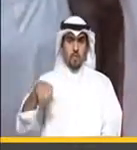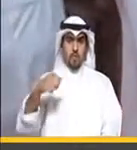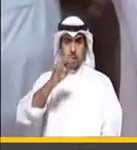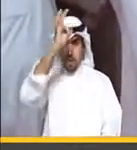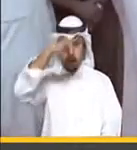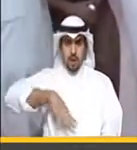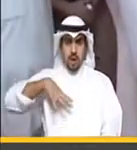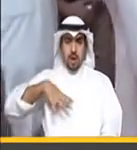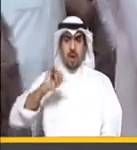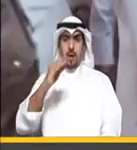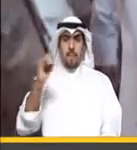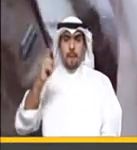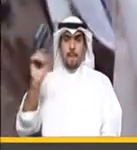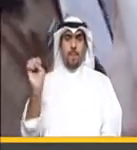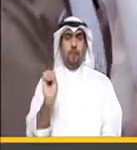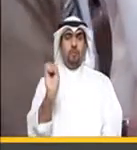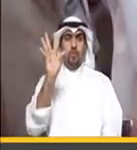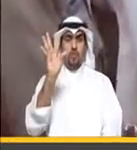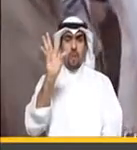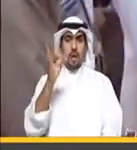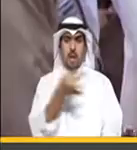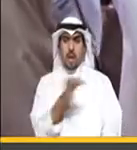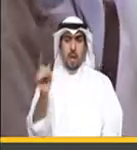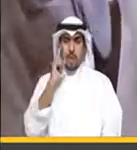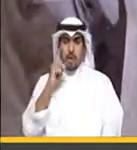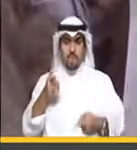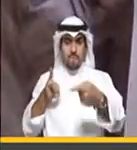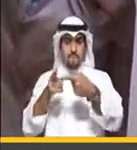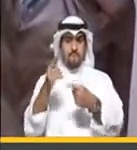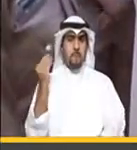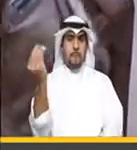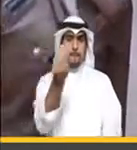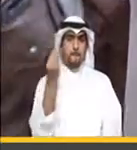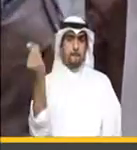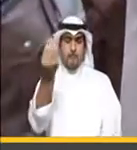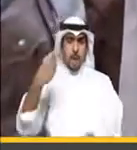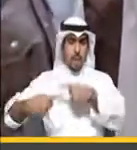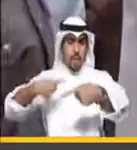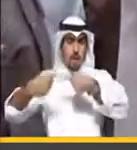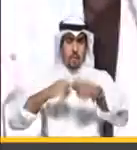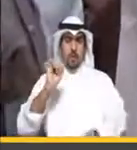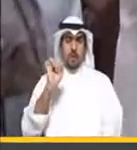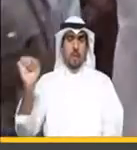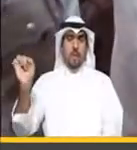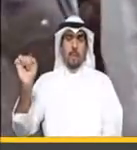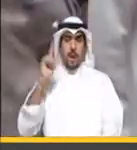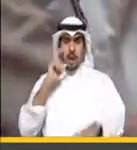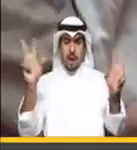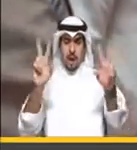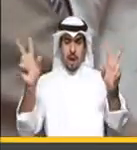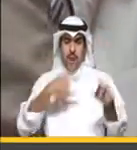الشيخ محمد الخالد الحمد الصباح المعرض الدائم للإدارة العامة للعلاقات